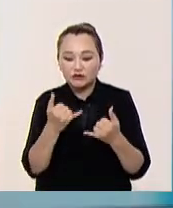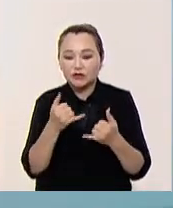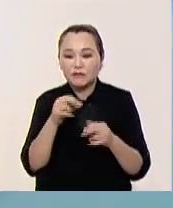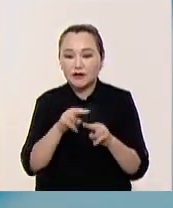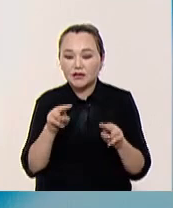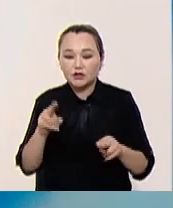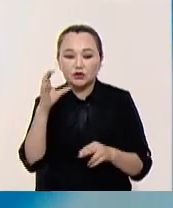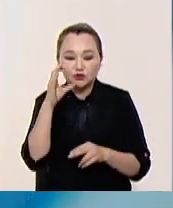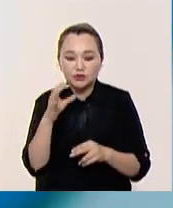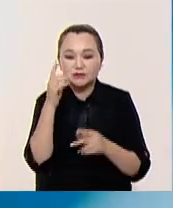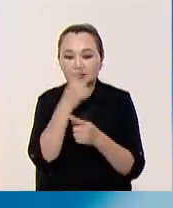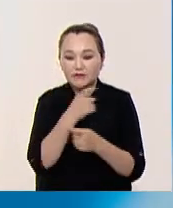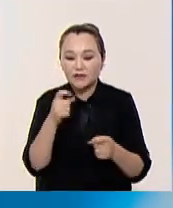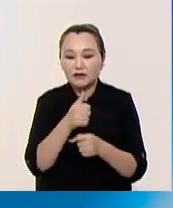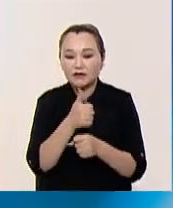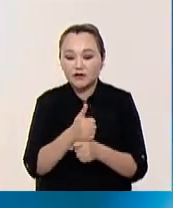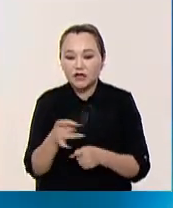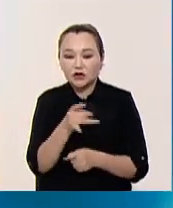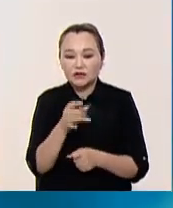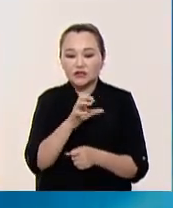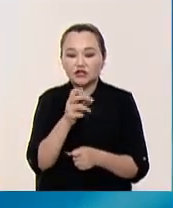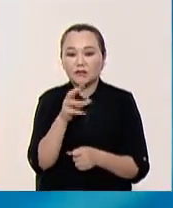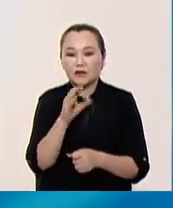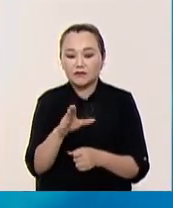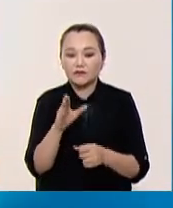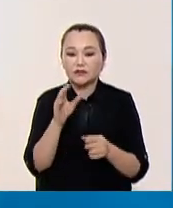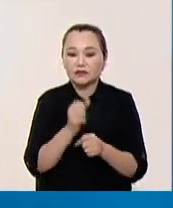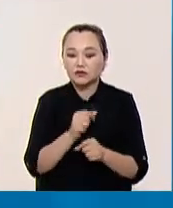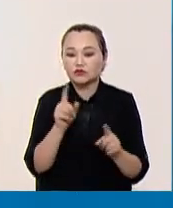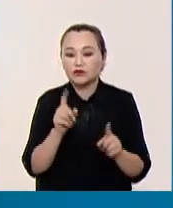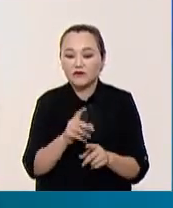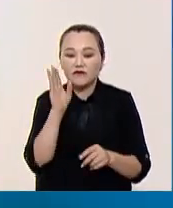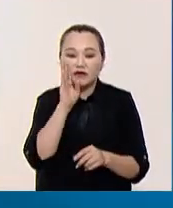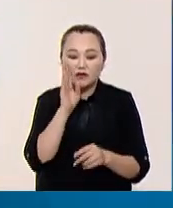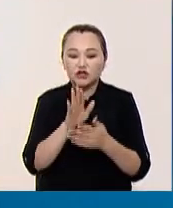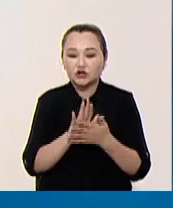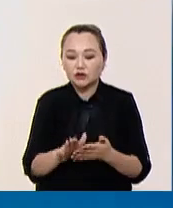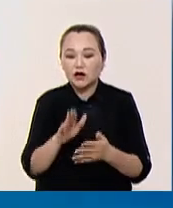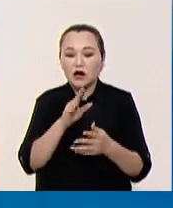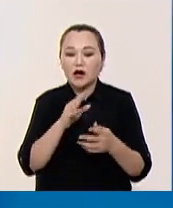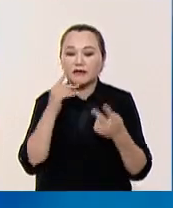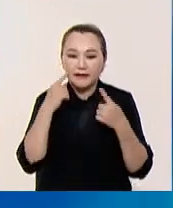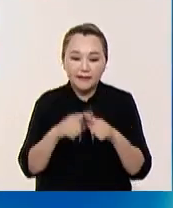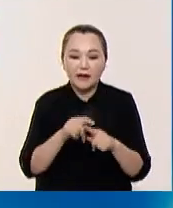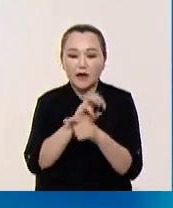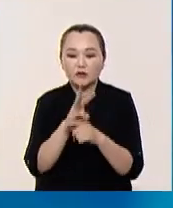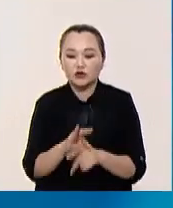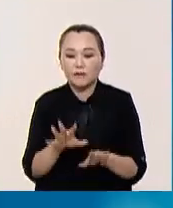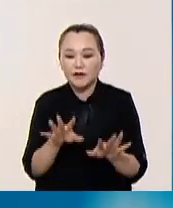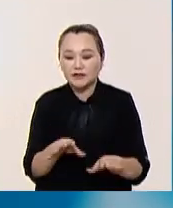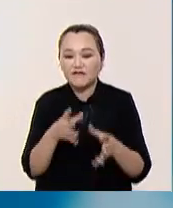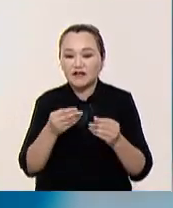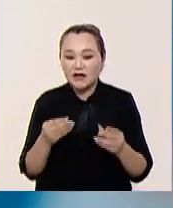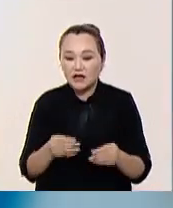парламентских слушаниях заявил глава региона Серик Шапкенов. Дело в том, что водоочистное оборудование, обеспечивающее область живительной